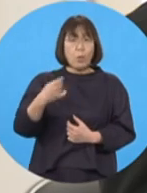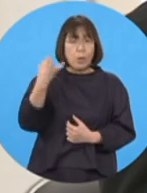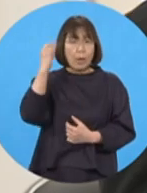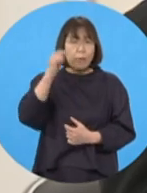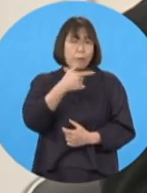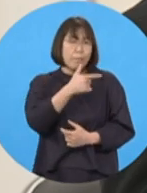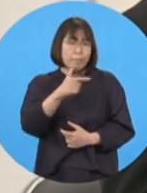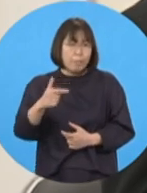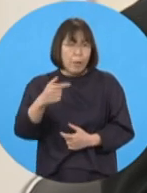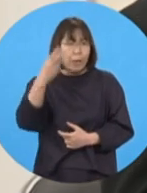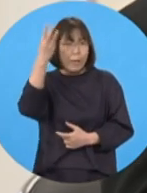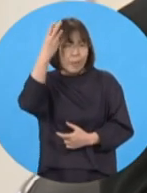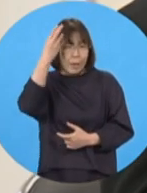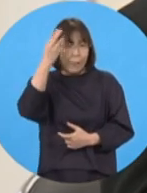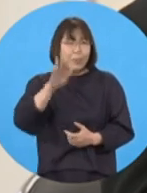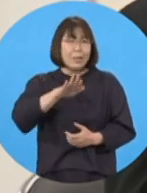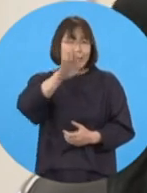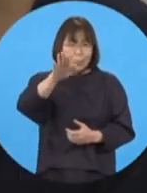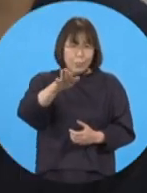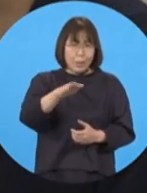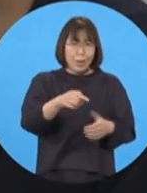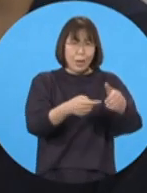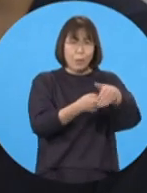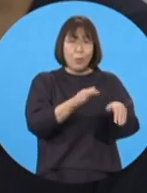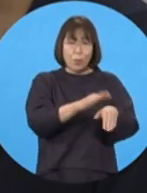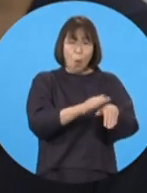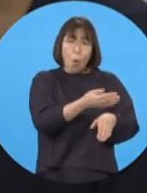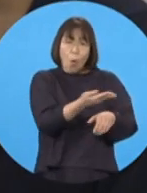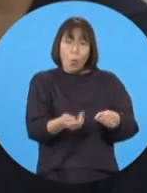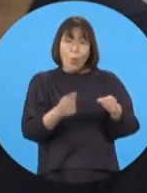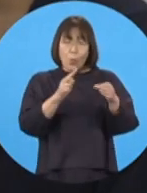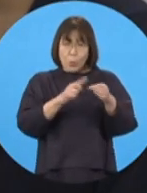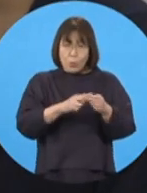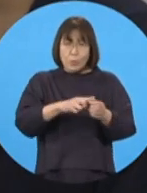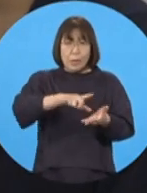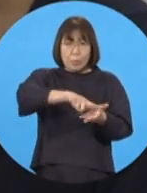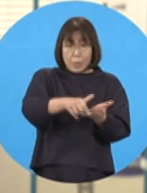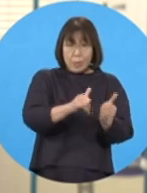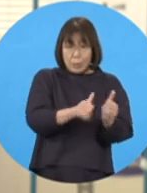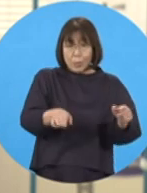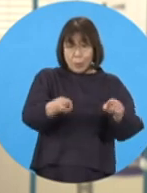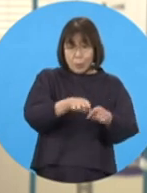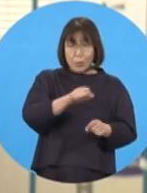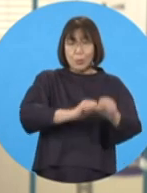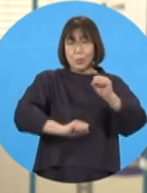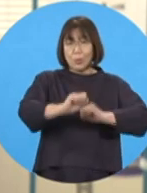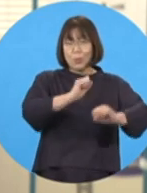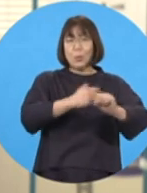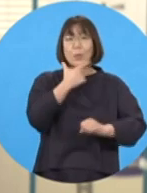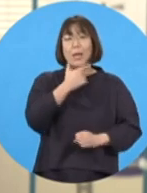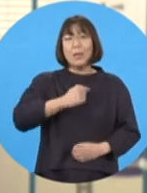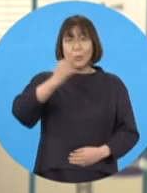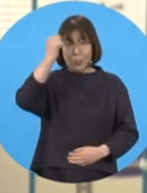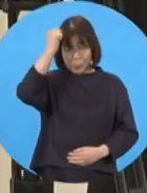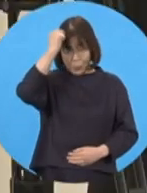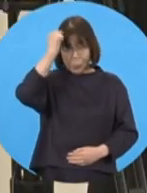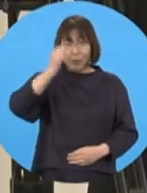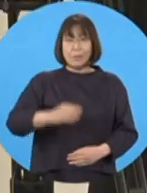して、これからも継承していくように地域の人と一緒に取り組んでいきたいと考えています